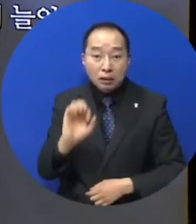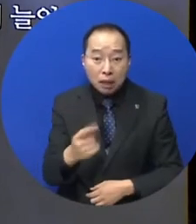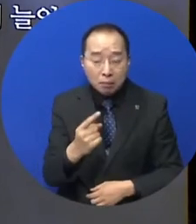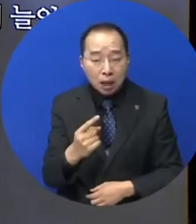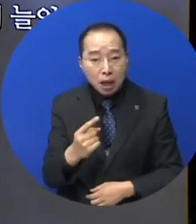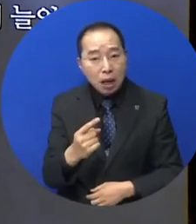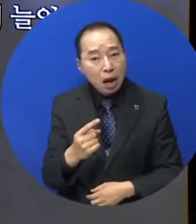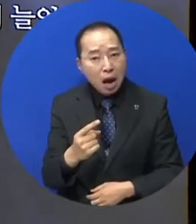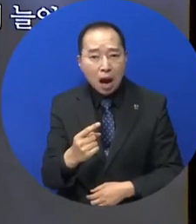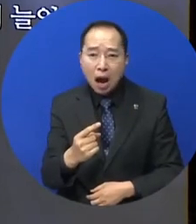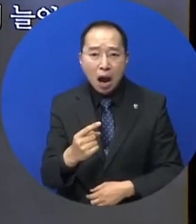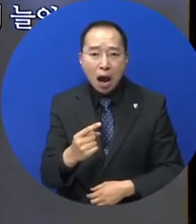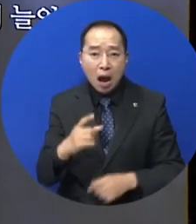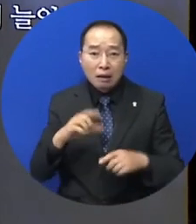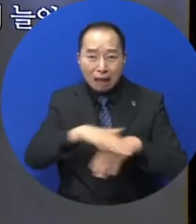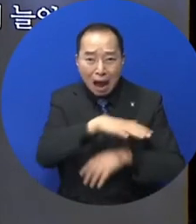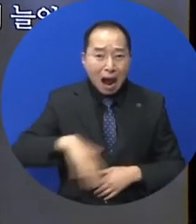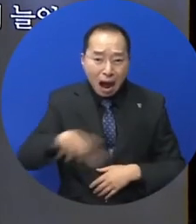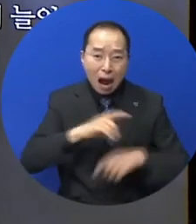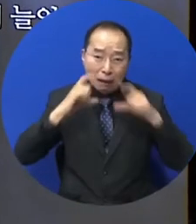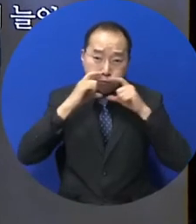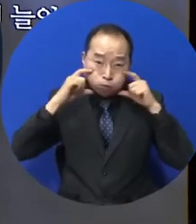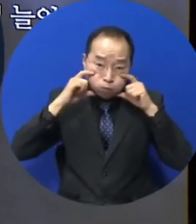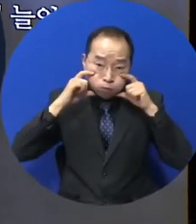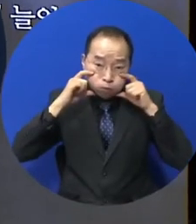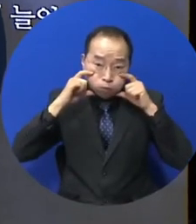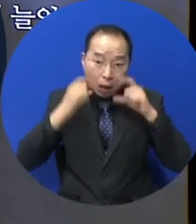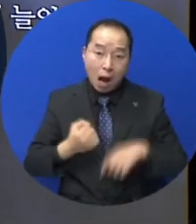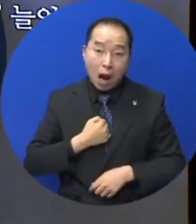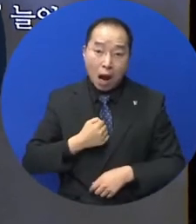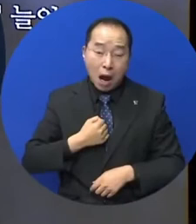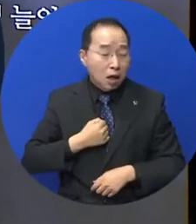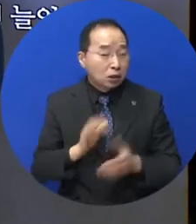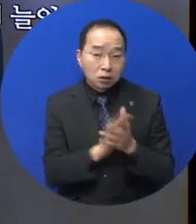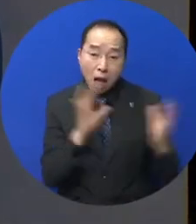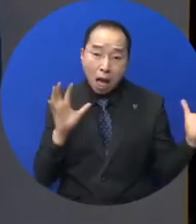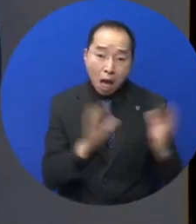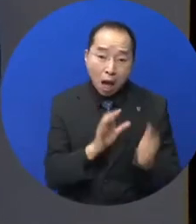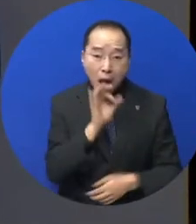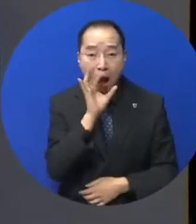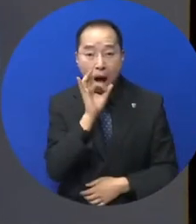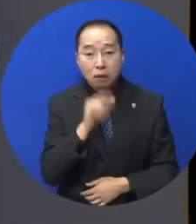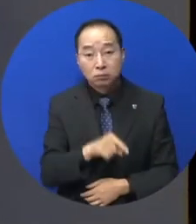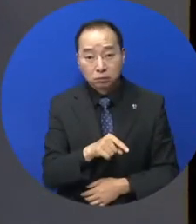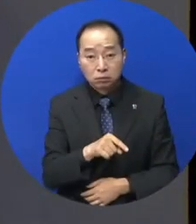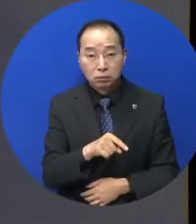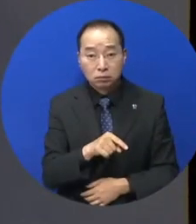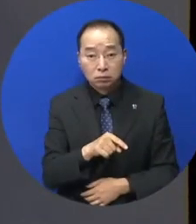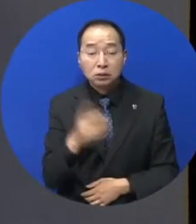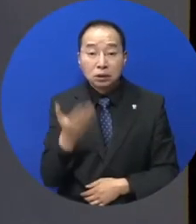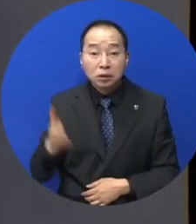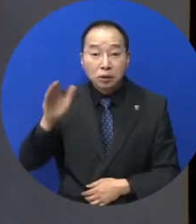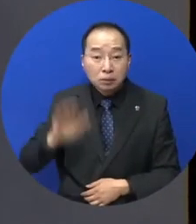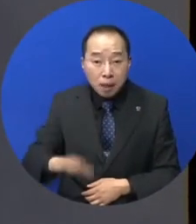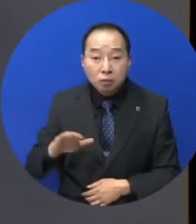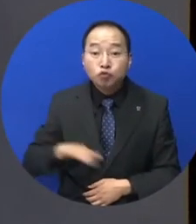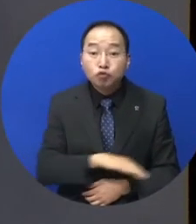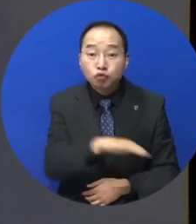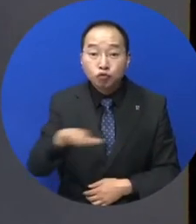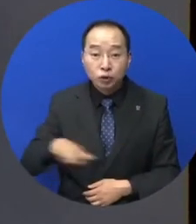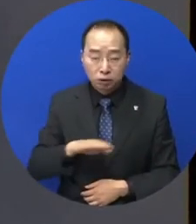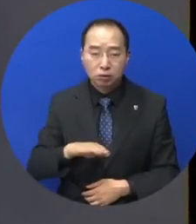숨도 마음껏 못 쉬고 친구들과 모임도 제대로 못했습니다. 그러나